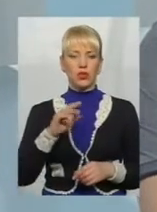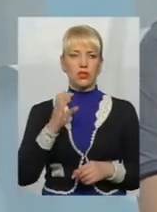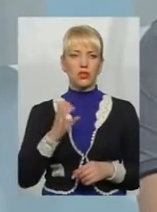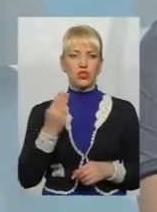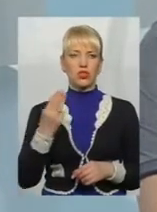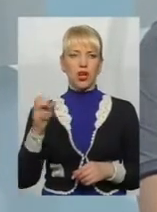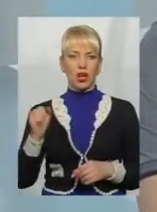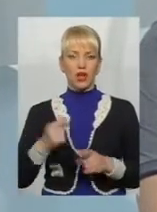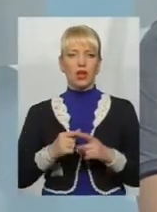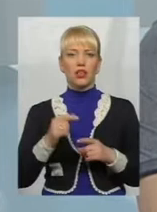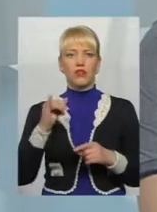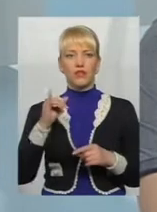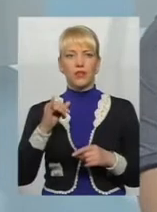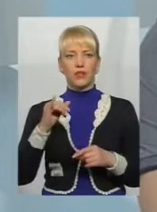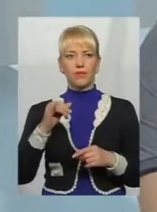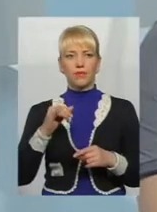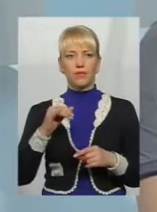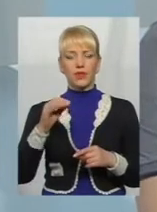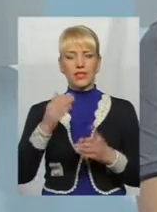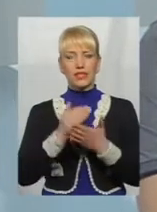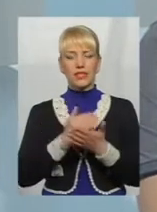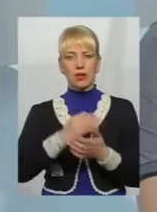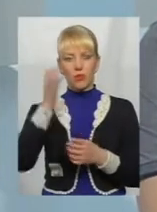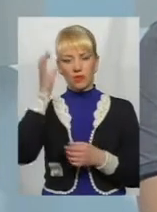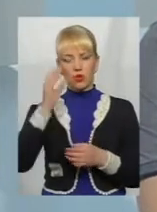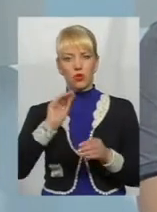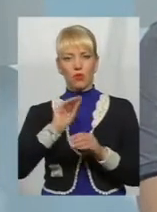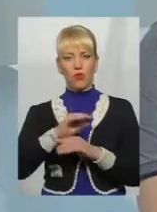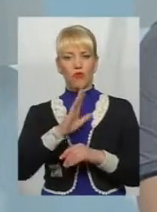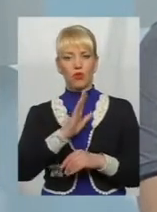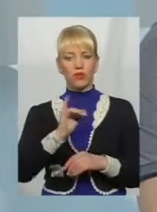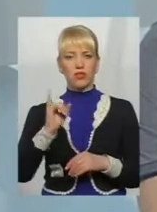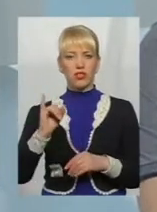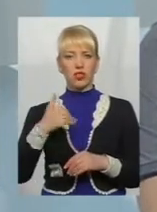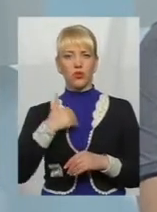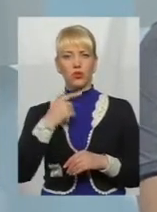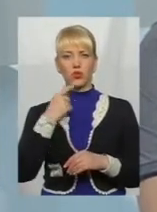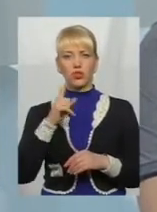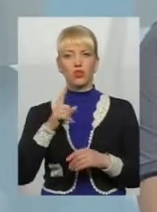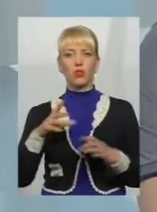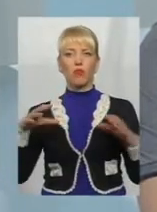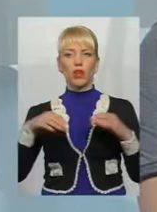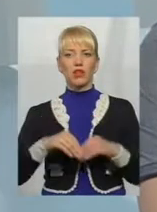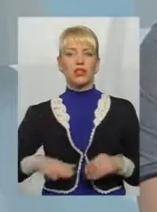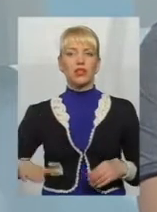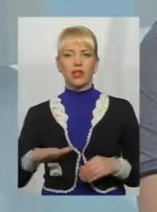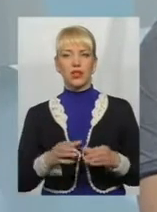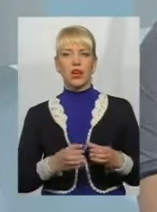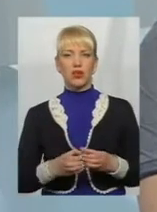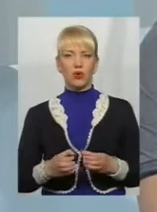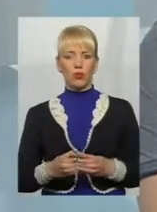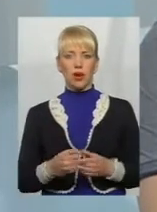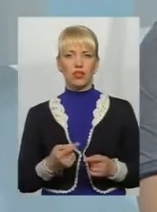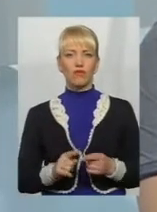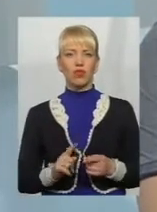освіти. Доповнюючи Володимира Ілліча, хочу сказати, що об'єднані територіальні громади,